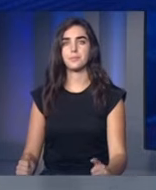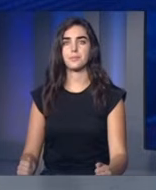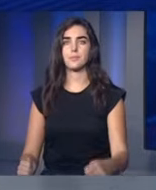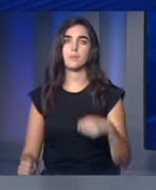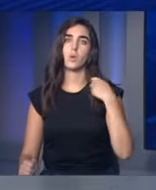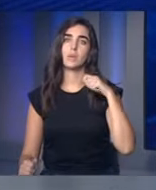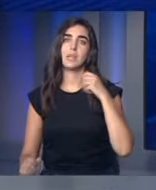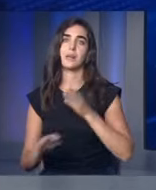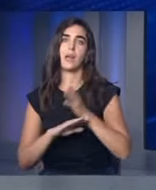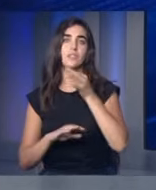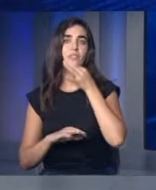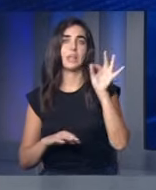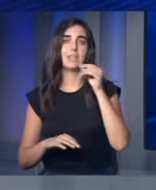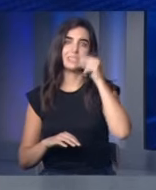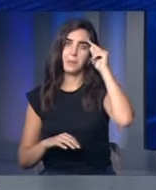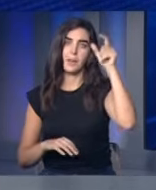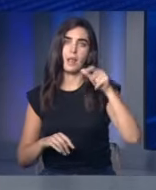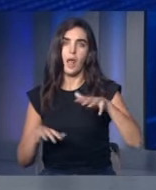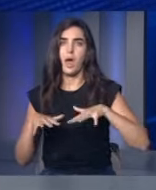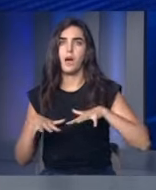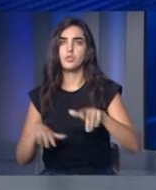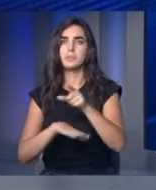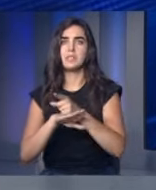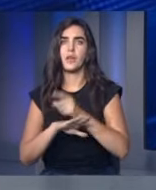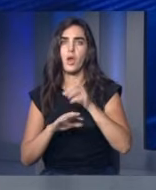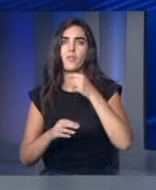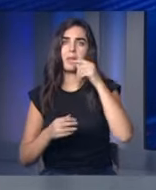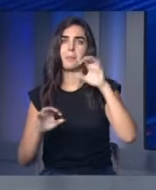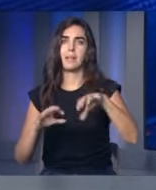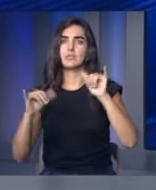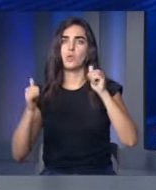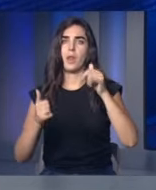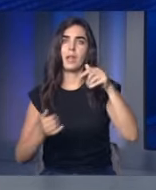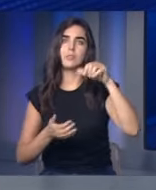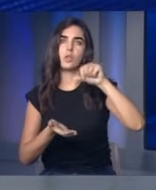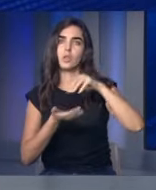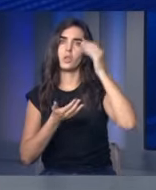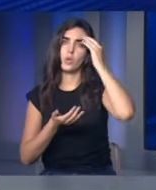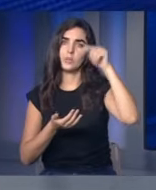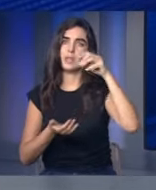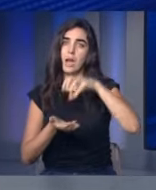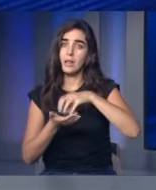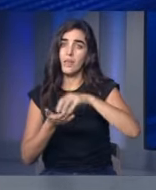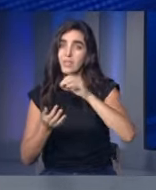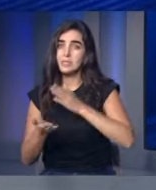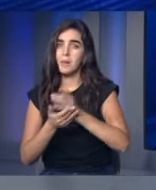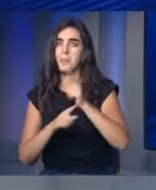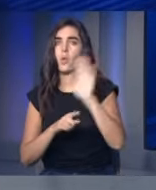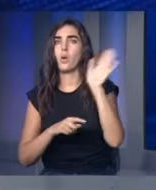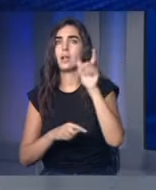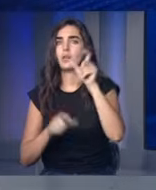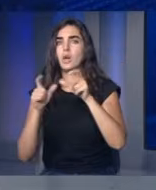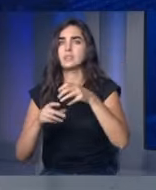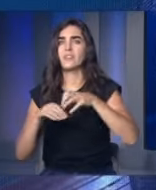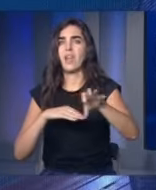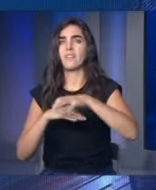وزارة الخارجية الفرنسية نددت بالهجوم الصاروخي على قرية مجد الشمس الدرزية في هضبة الجولان التي تحتلها